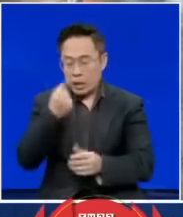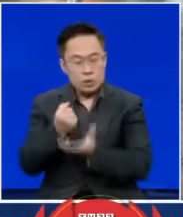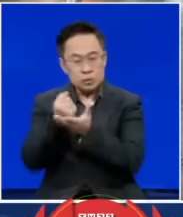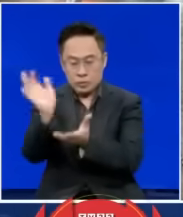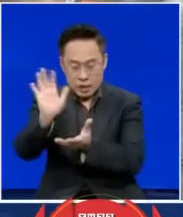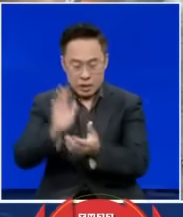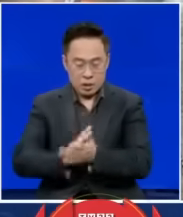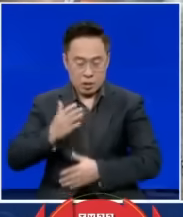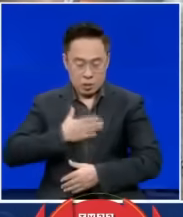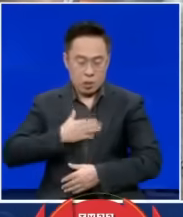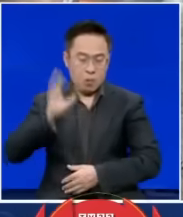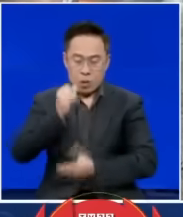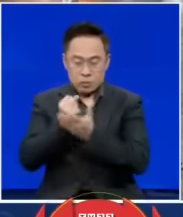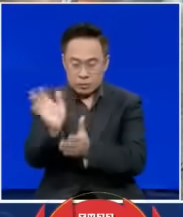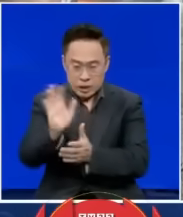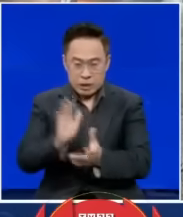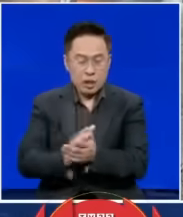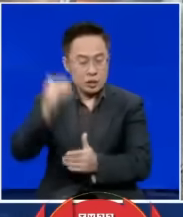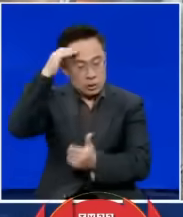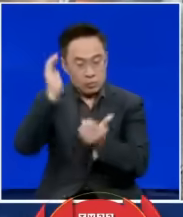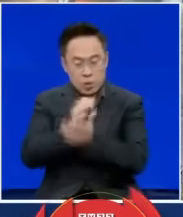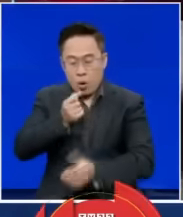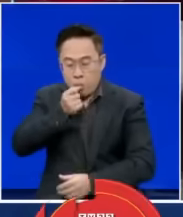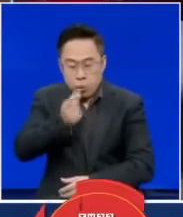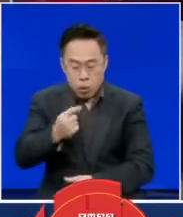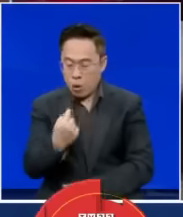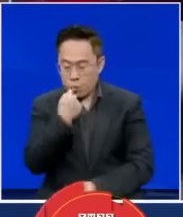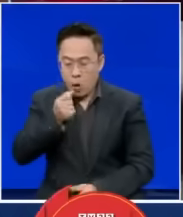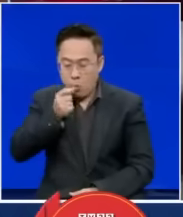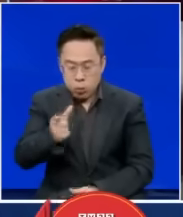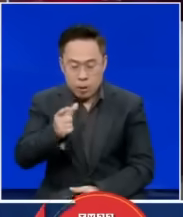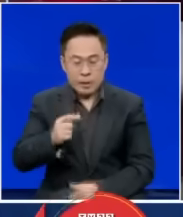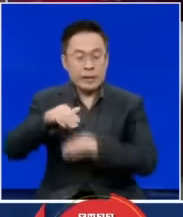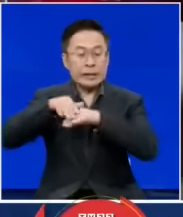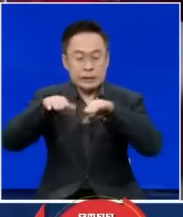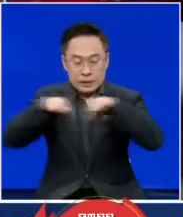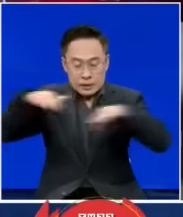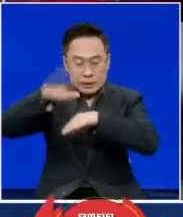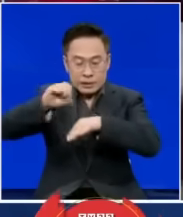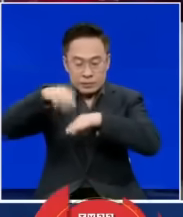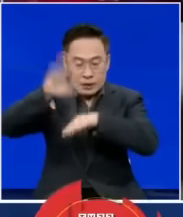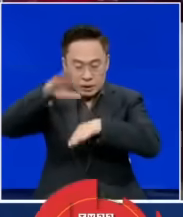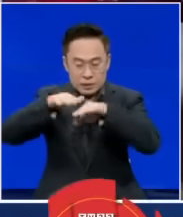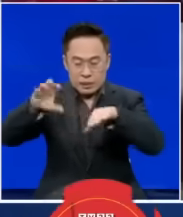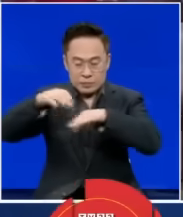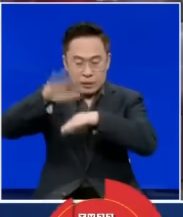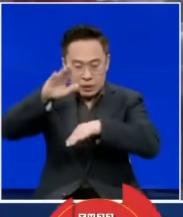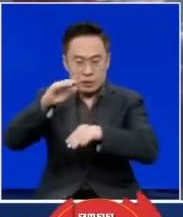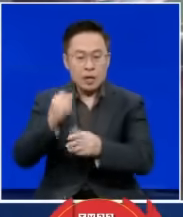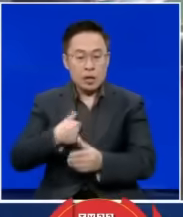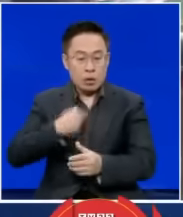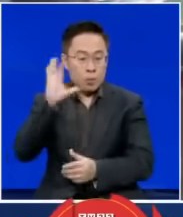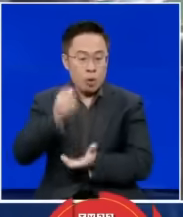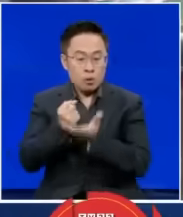เพราะถ้าตำรวจเป่าแอลกอฮอล์ปริมาณสูงแล้วเนี่ยทุกอย่างก็ต้องทำตามกฎหมายช่วยอะไรไม่ได้จะมายกเว้นท่านก็บอกเป็นไปไม่